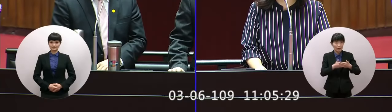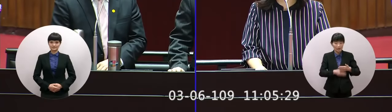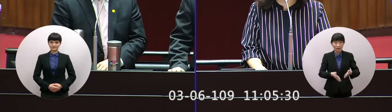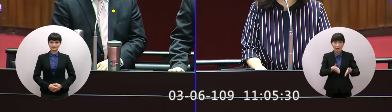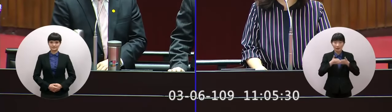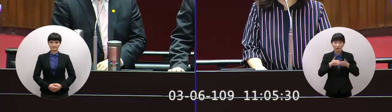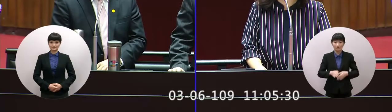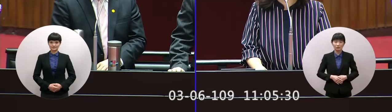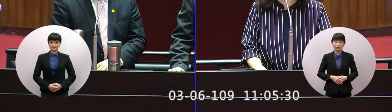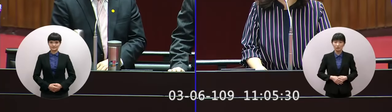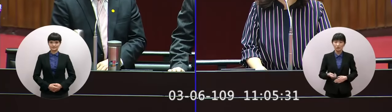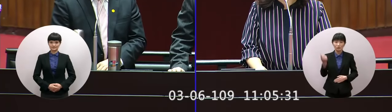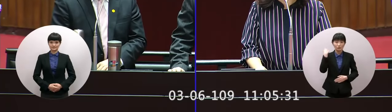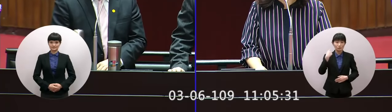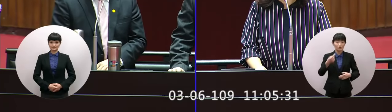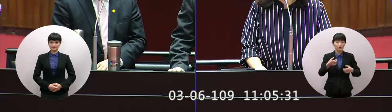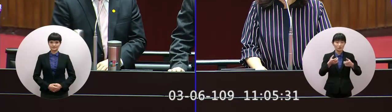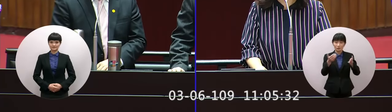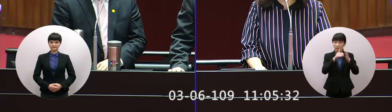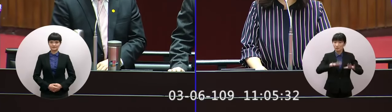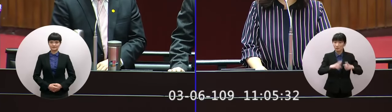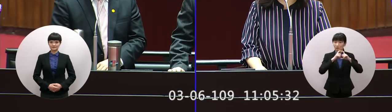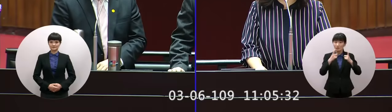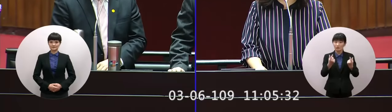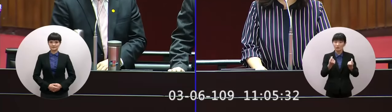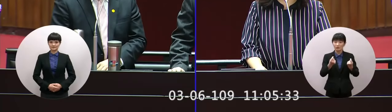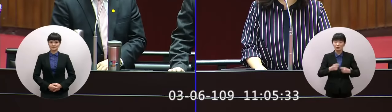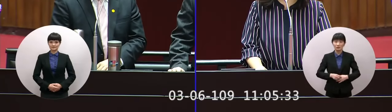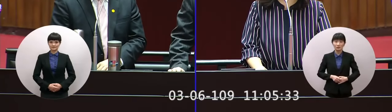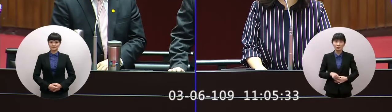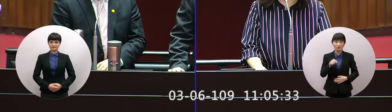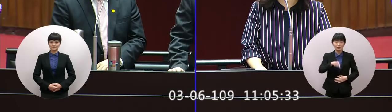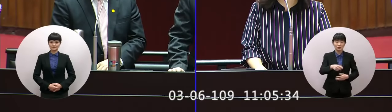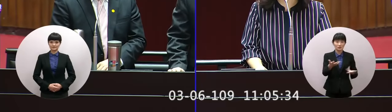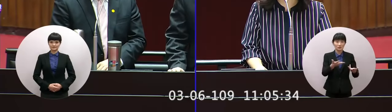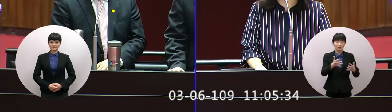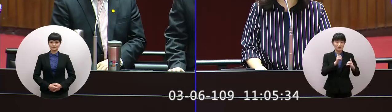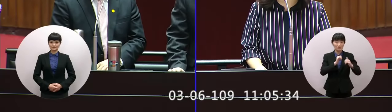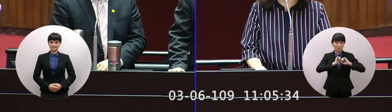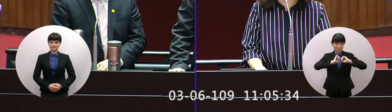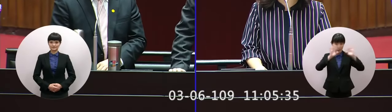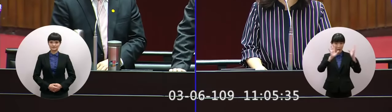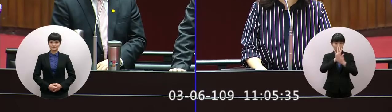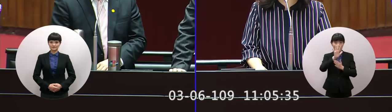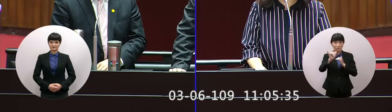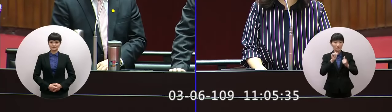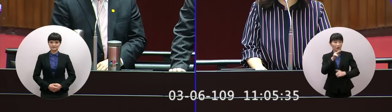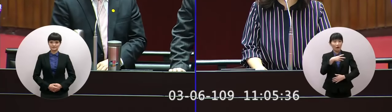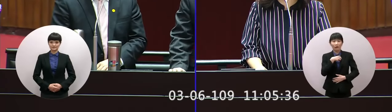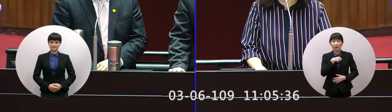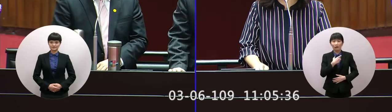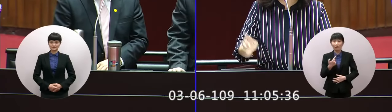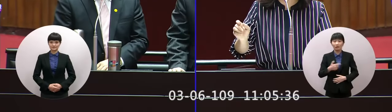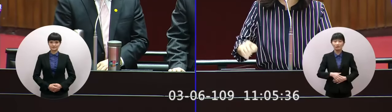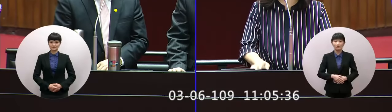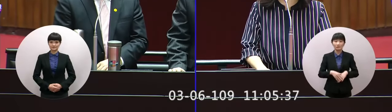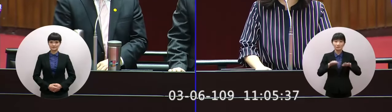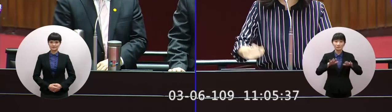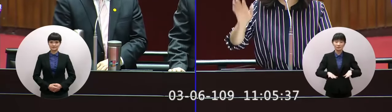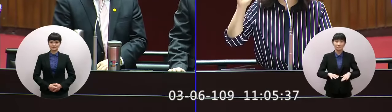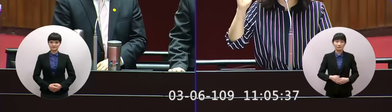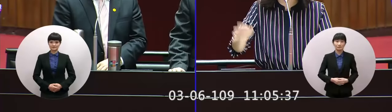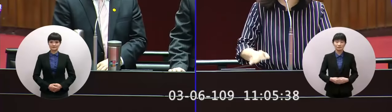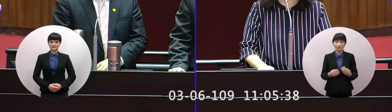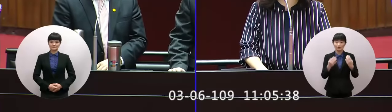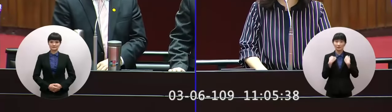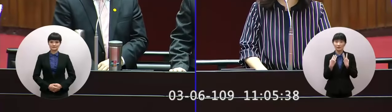是这个基调。院长，这件事情真的引起社会很大的愤怒，因为大家知道这次新冠肺